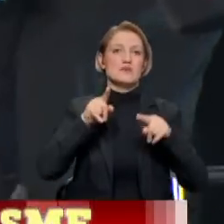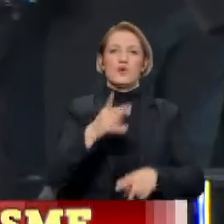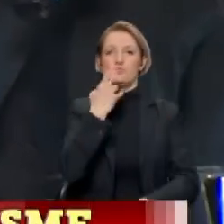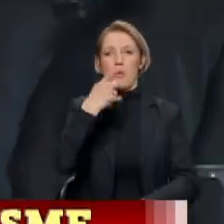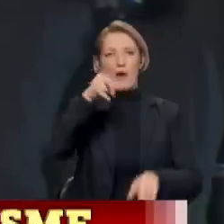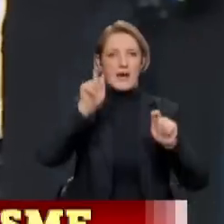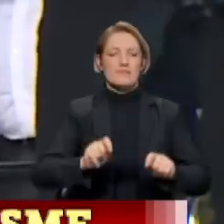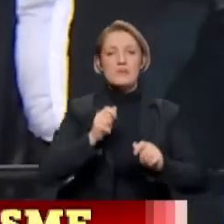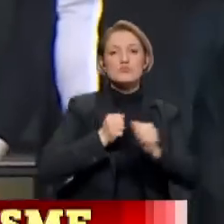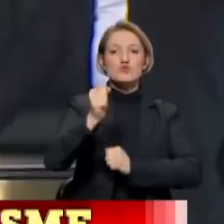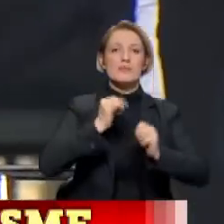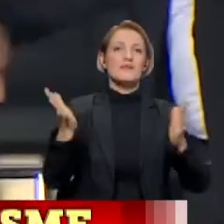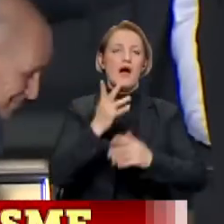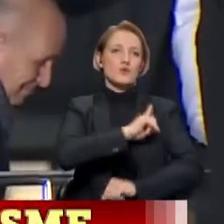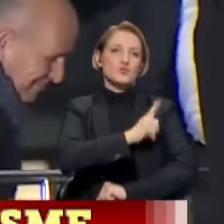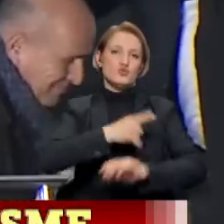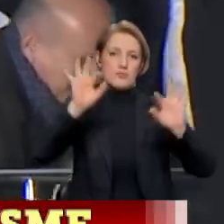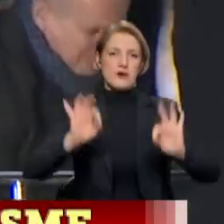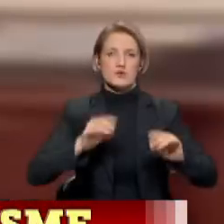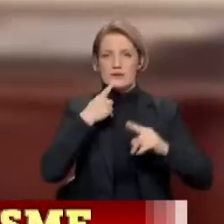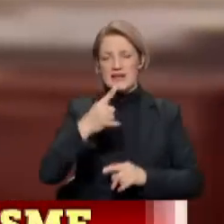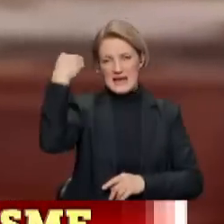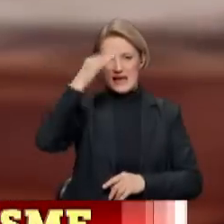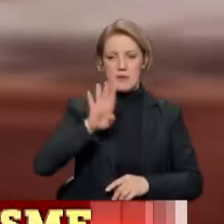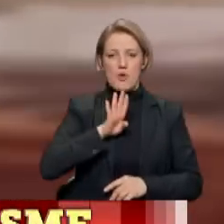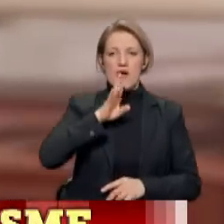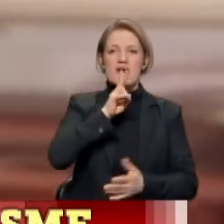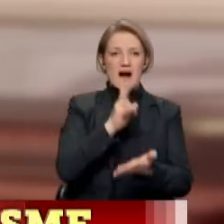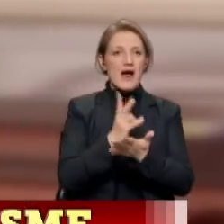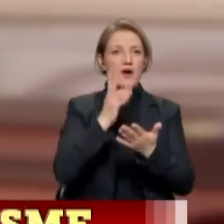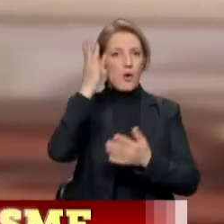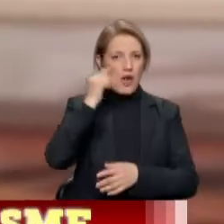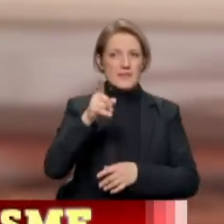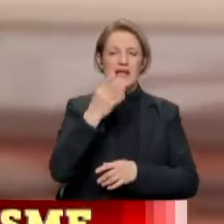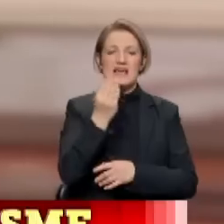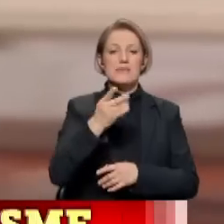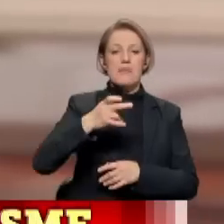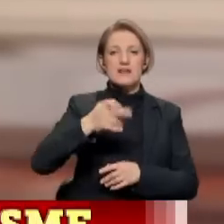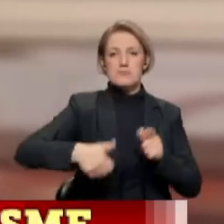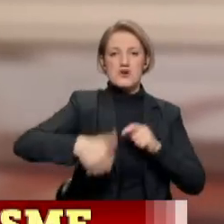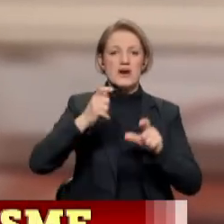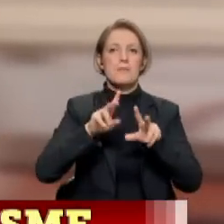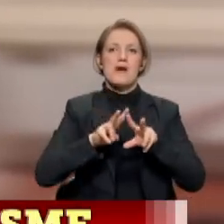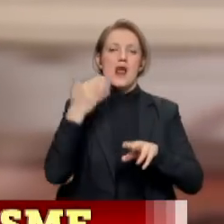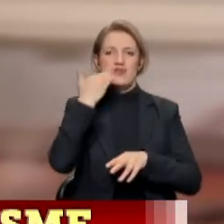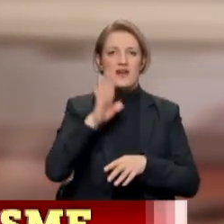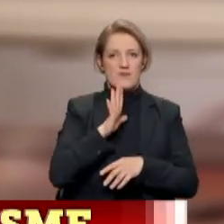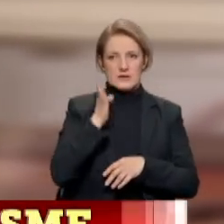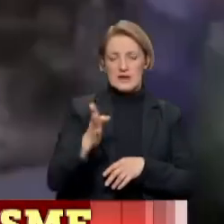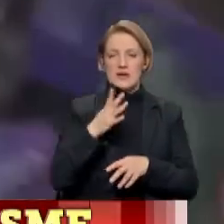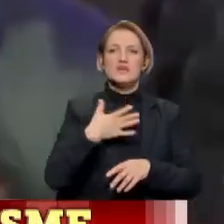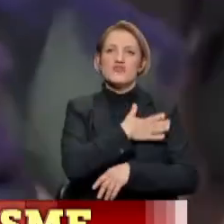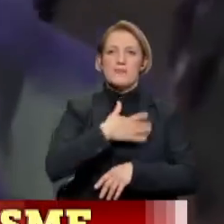verdi. Mücadelemiz daha güçlü başlıyor dedi. İmamoğlu kararı öğrendiğinde yanında İYİ Parti lideri Meral Akşener vardı. CHP lideri